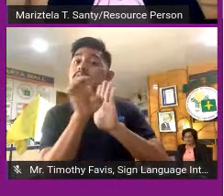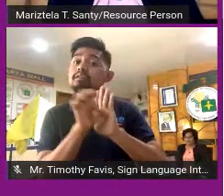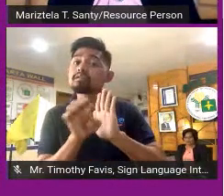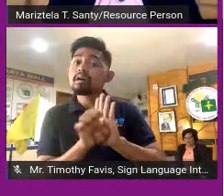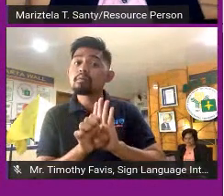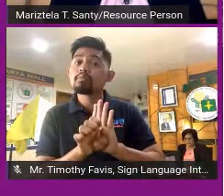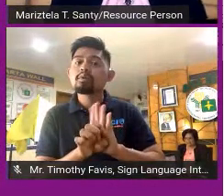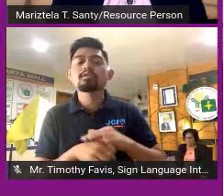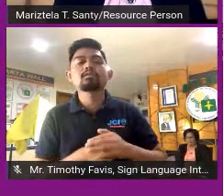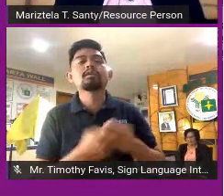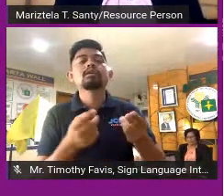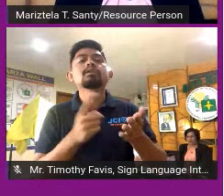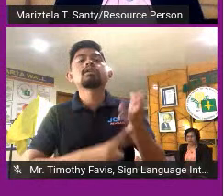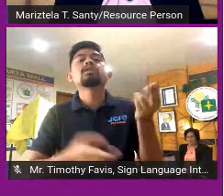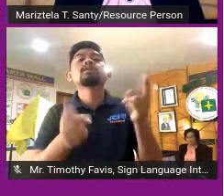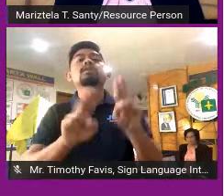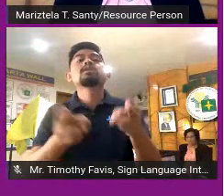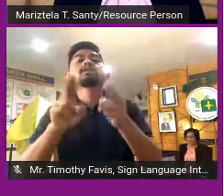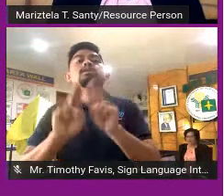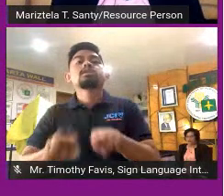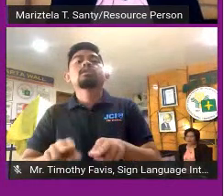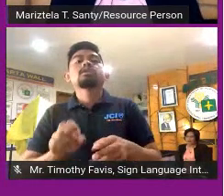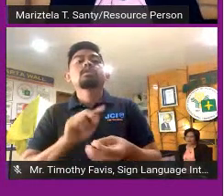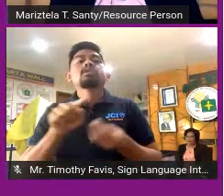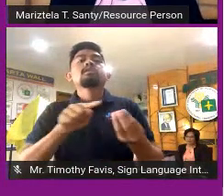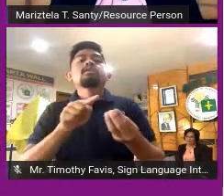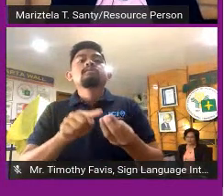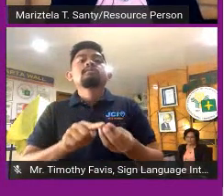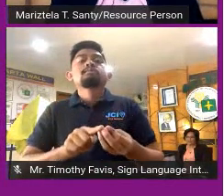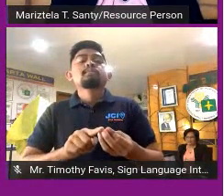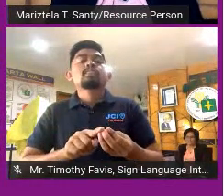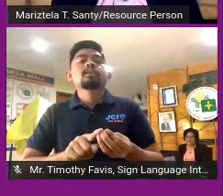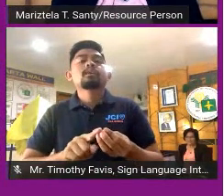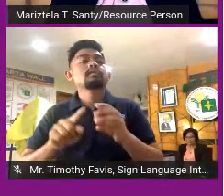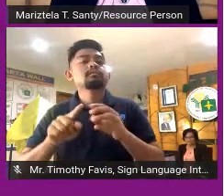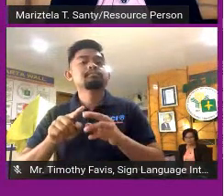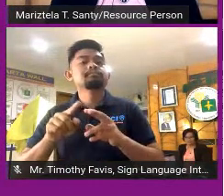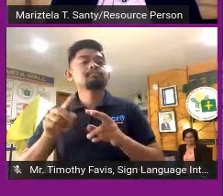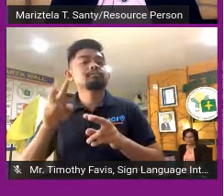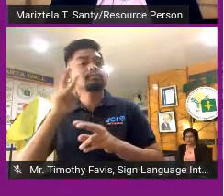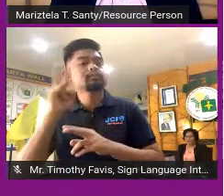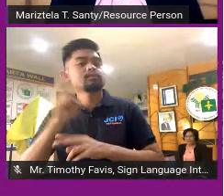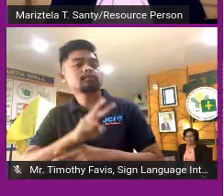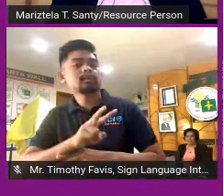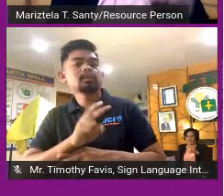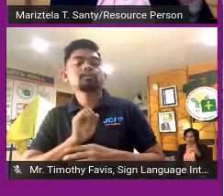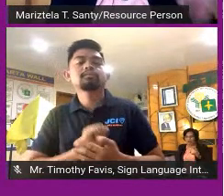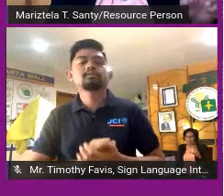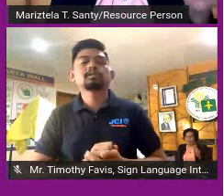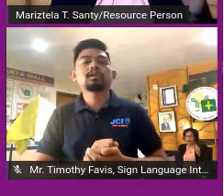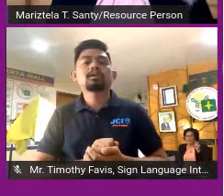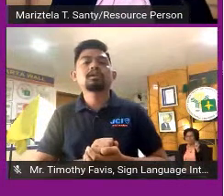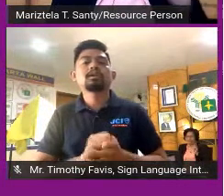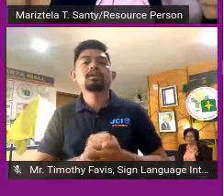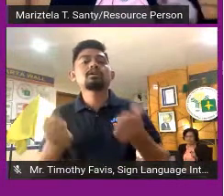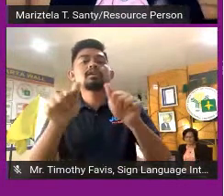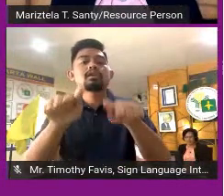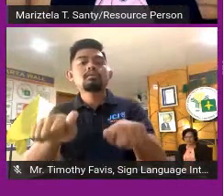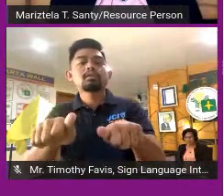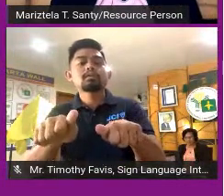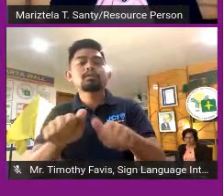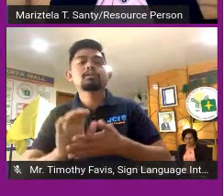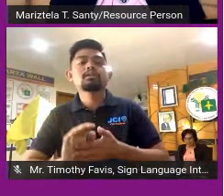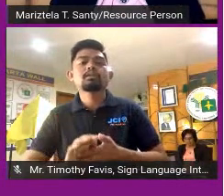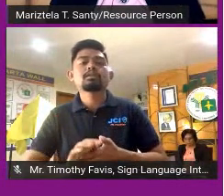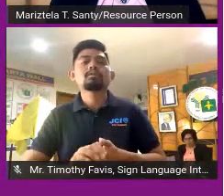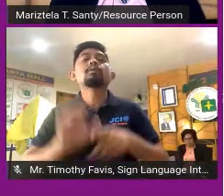institutionalized sexism. Ano po? Nagkaroon ng mga biases and assumption na naapektuhan po ang capacity